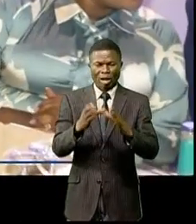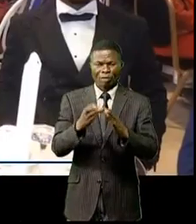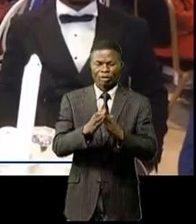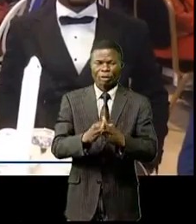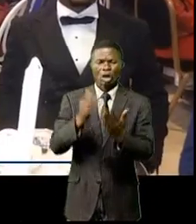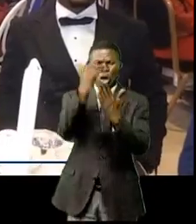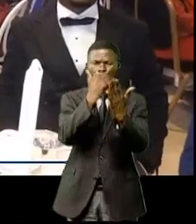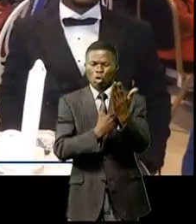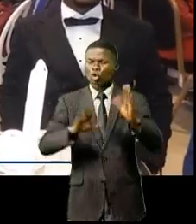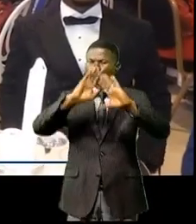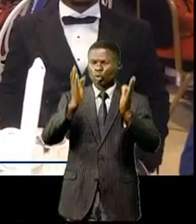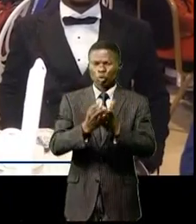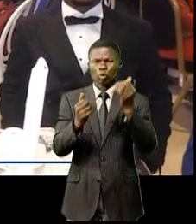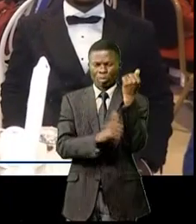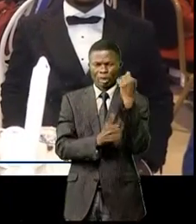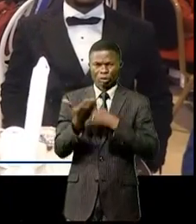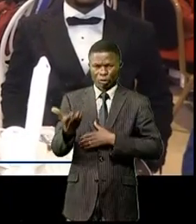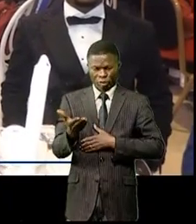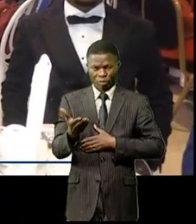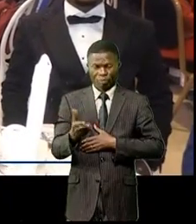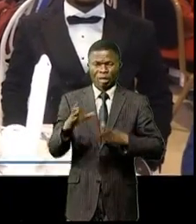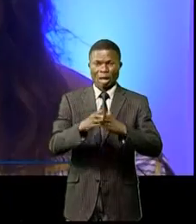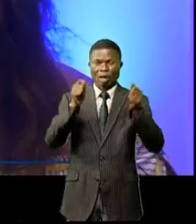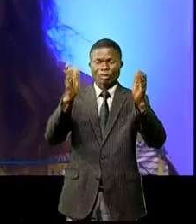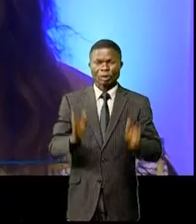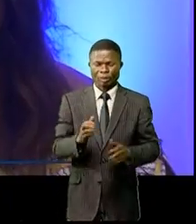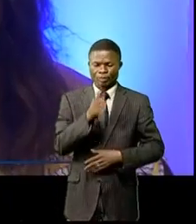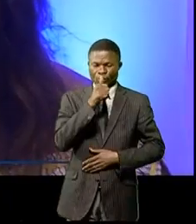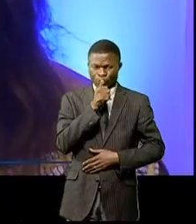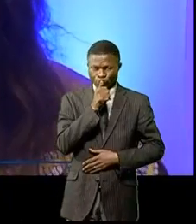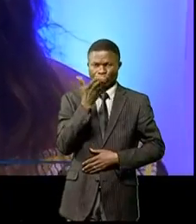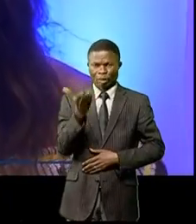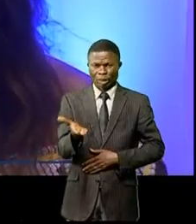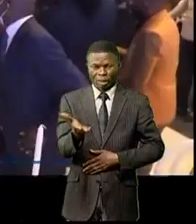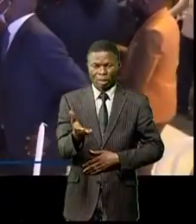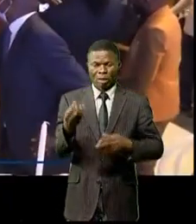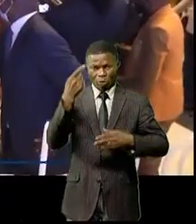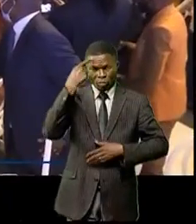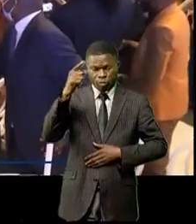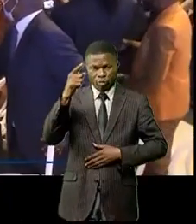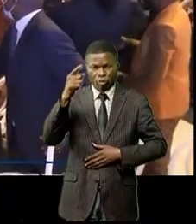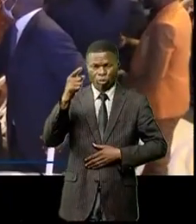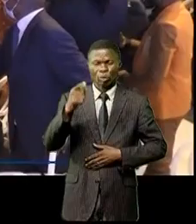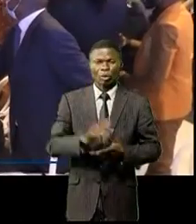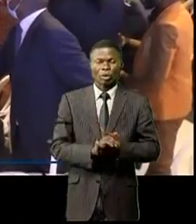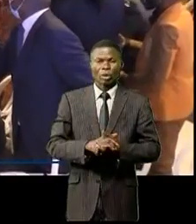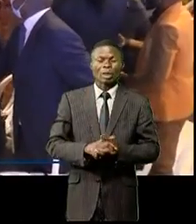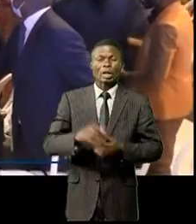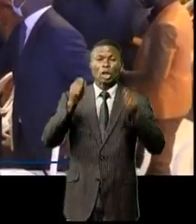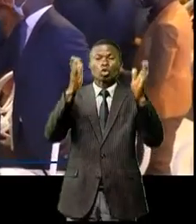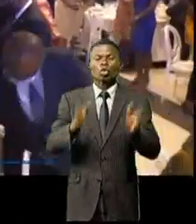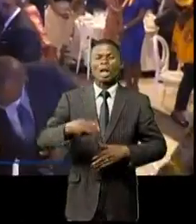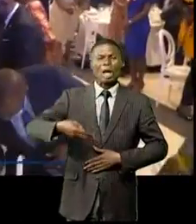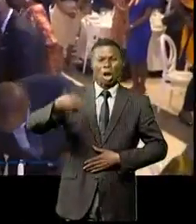la population. Étant devant la presse, une minute de silence s'est fait observer en mémoire d'un grand professionnel des